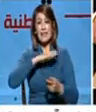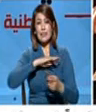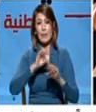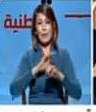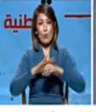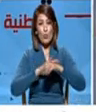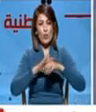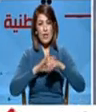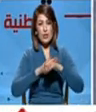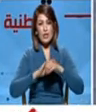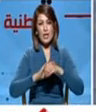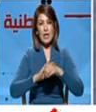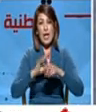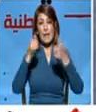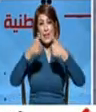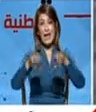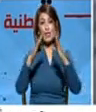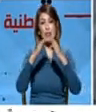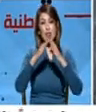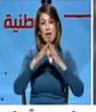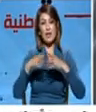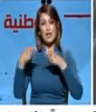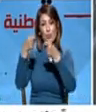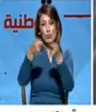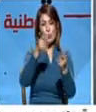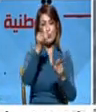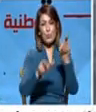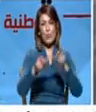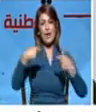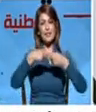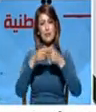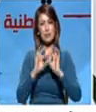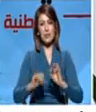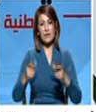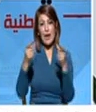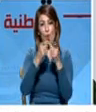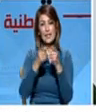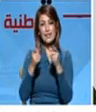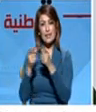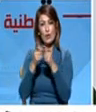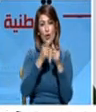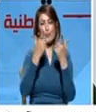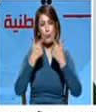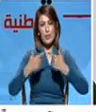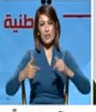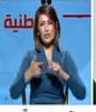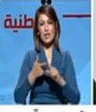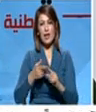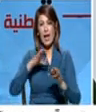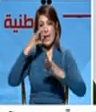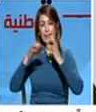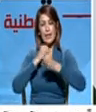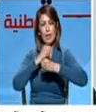الكترونيه احقيه المساعدات الموجهه ل اصحاب المؤسسات قاعدين ياخذوا على الاحاطه بالمؤسسات